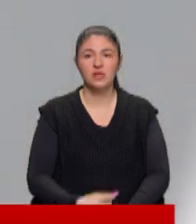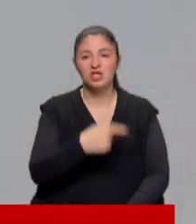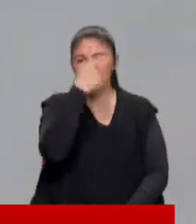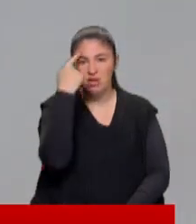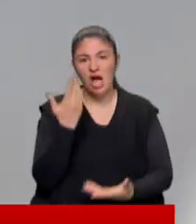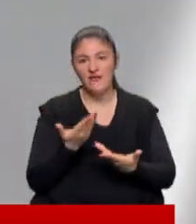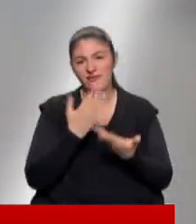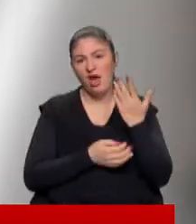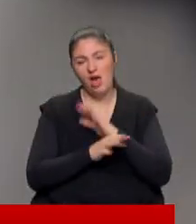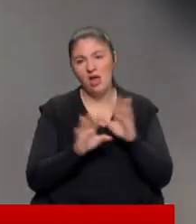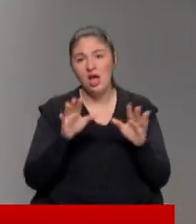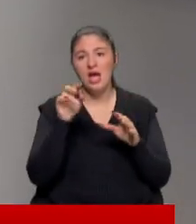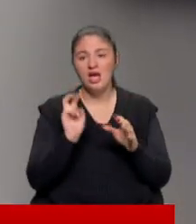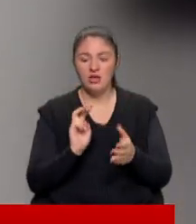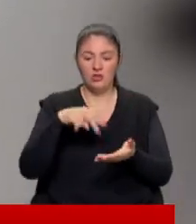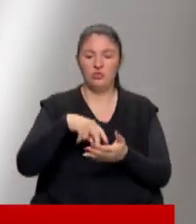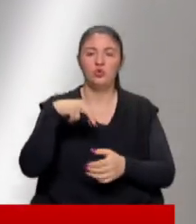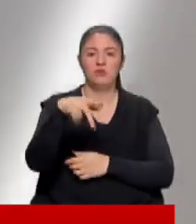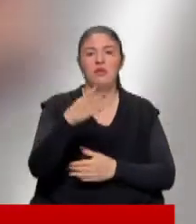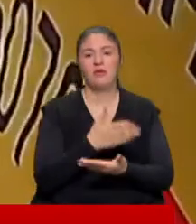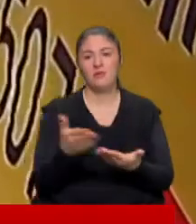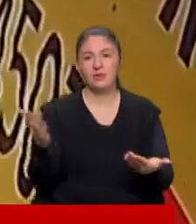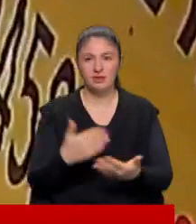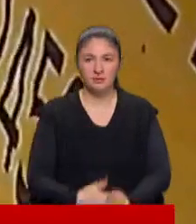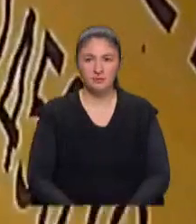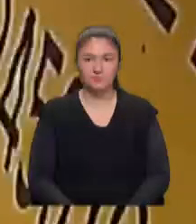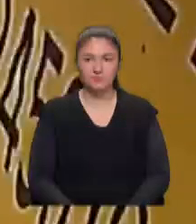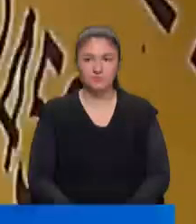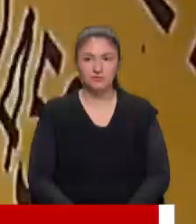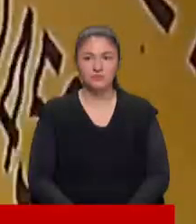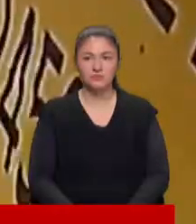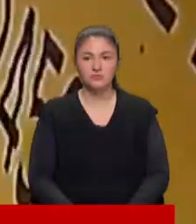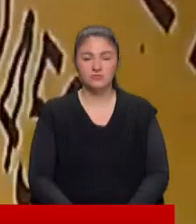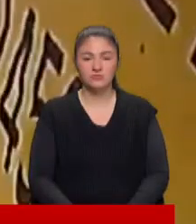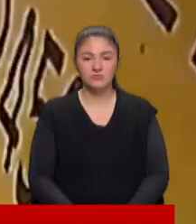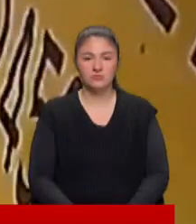Şans eseri hafif yaralandı. Yerden kalkıp yürümeye devam etti.